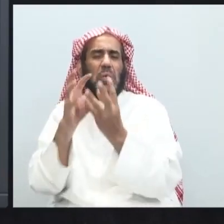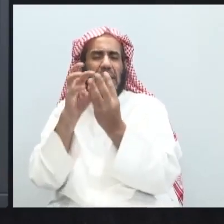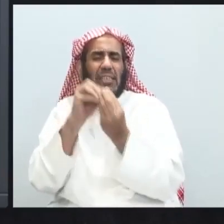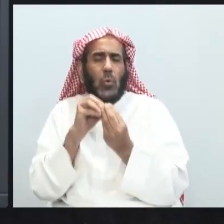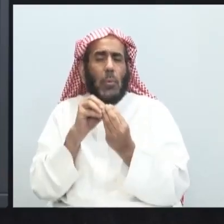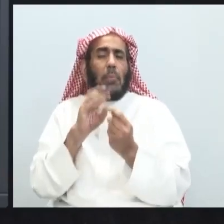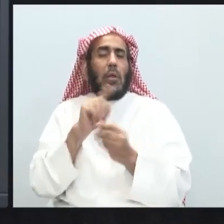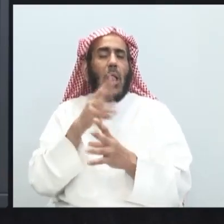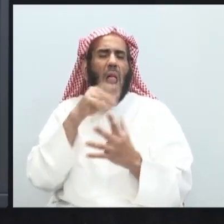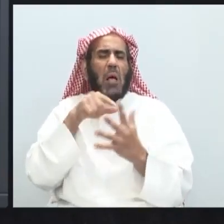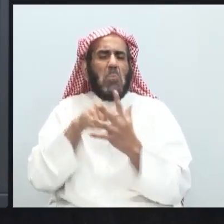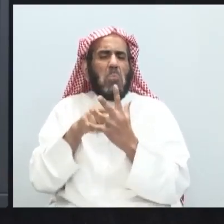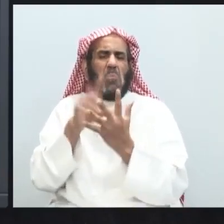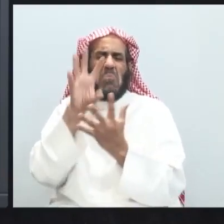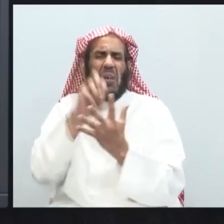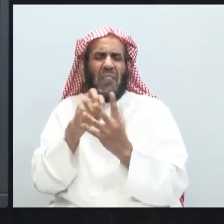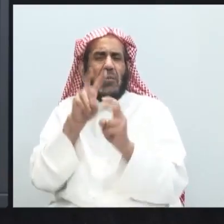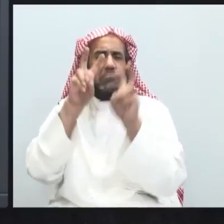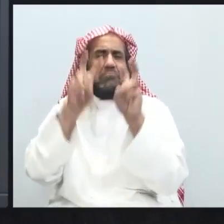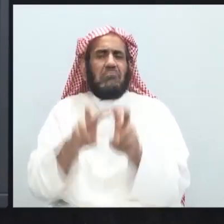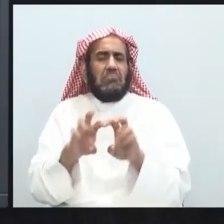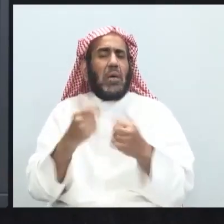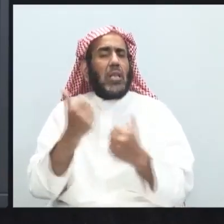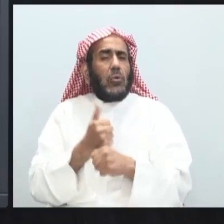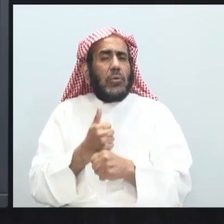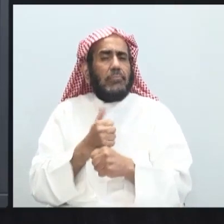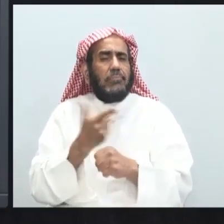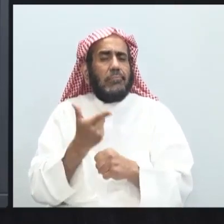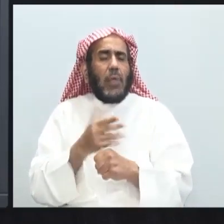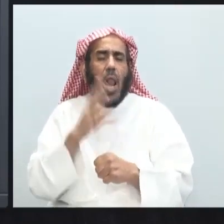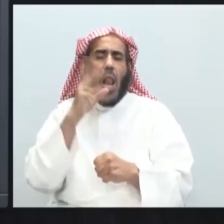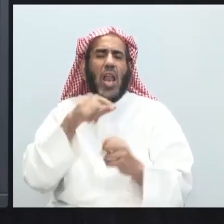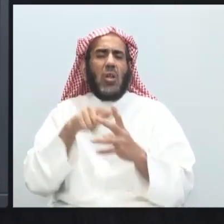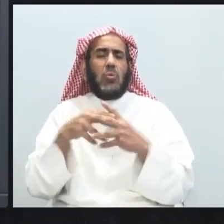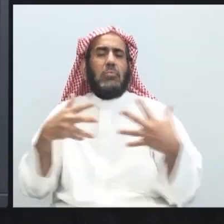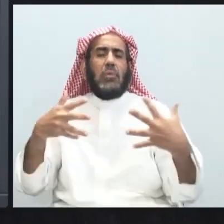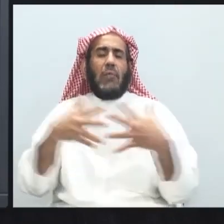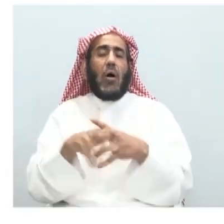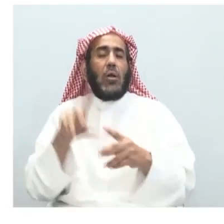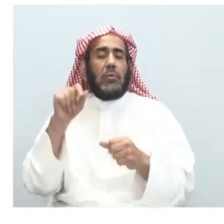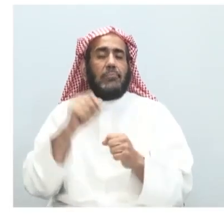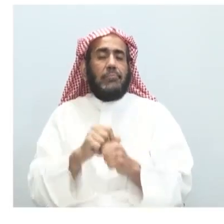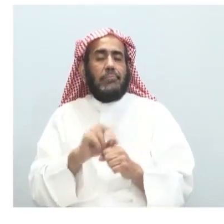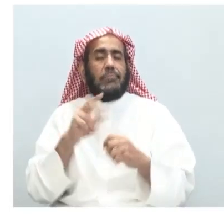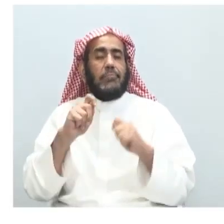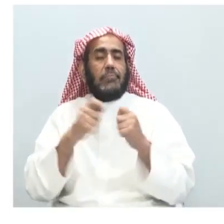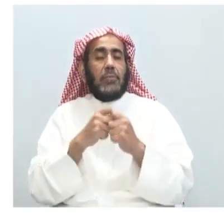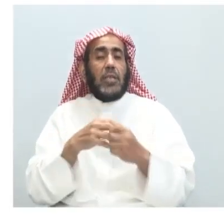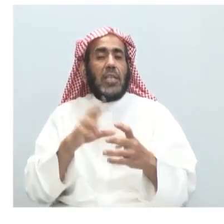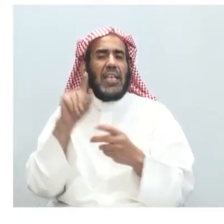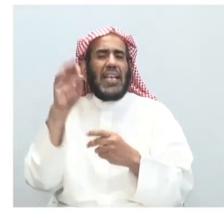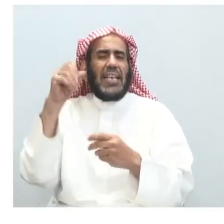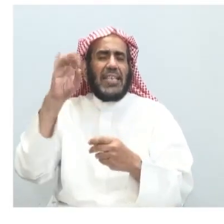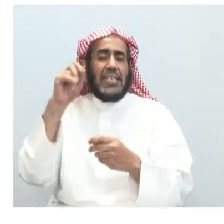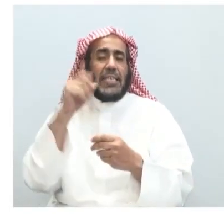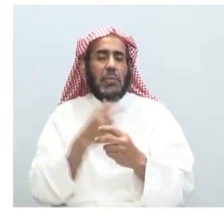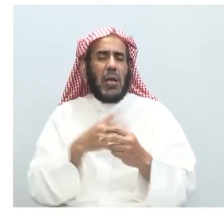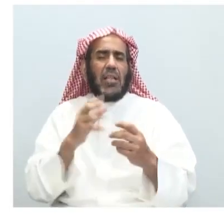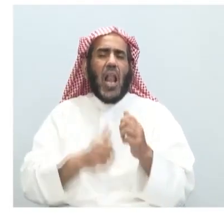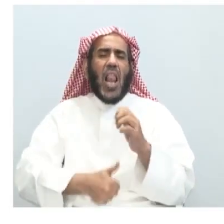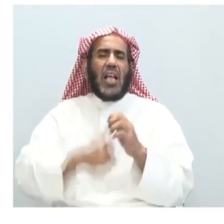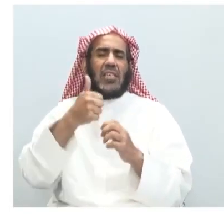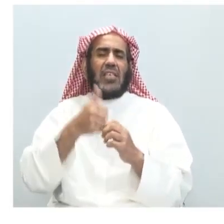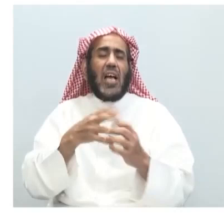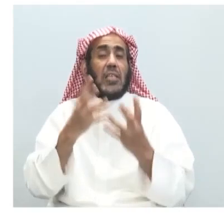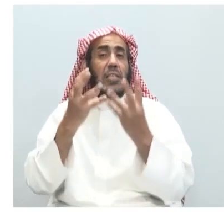الماده اذا لم تستوعب الماده قلنا ماذا سيحدث لن يحدث تفاعل احسنتم اذا الانزيمات لا تستطيع